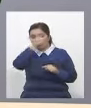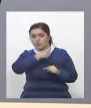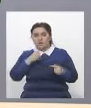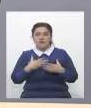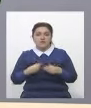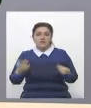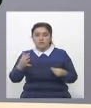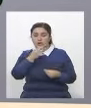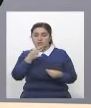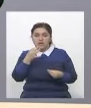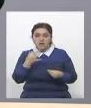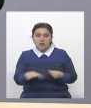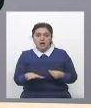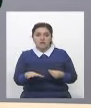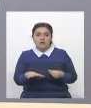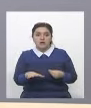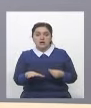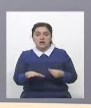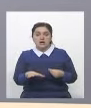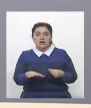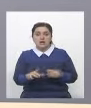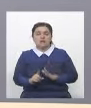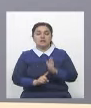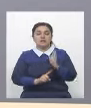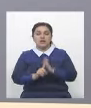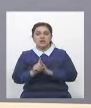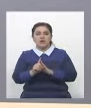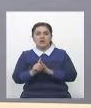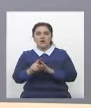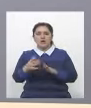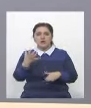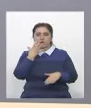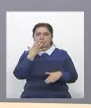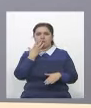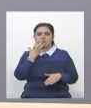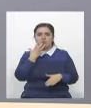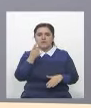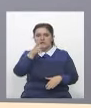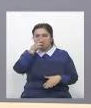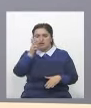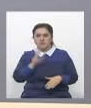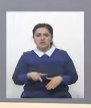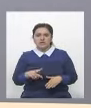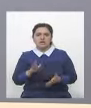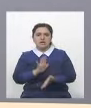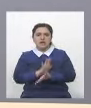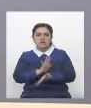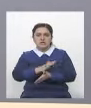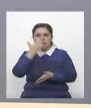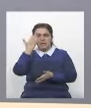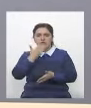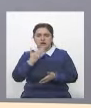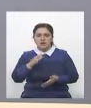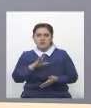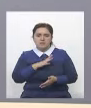Весна ему не нравится, потому что начинается оттепель, ему докучает грязь. Летом было